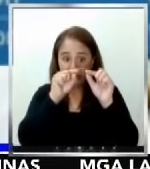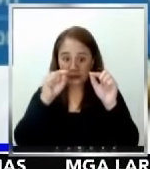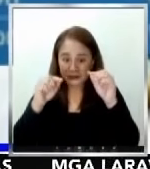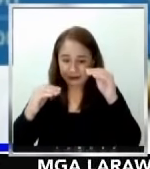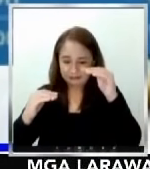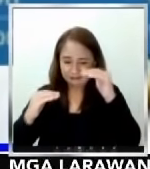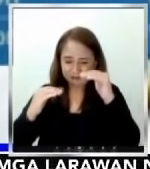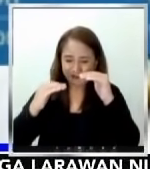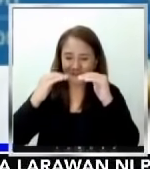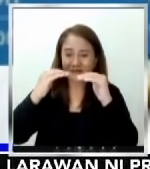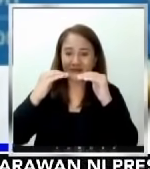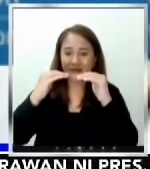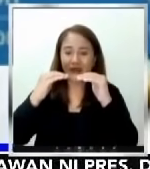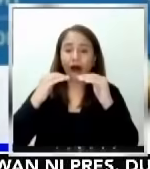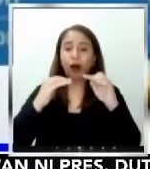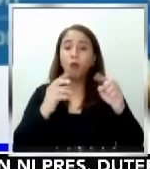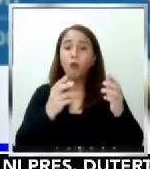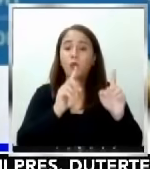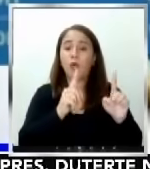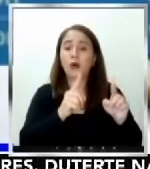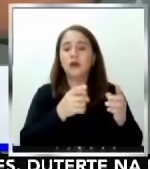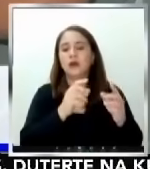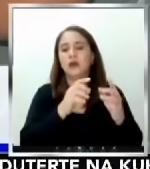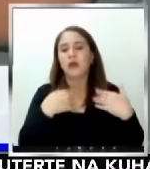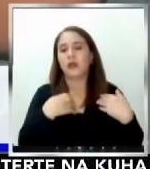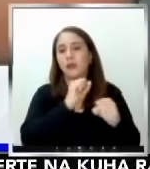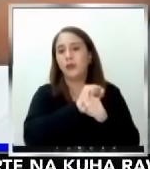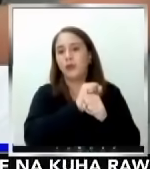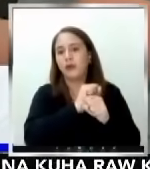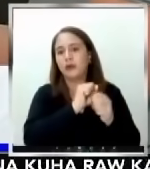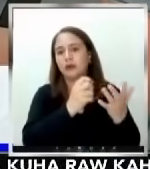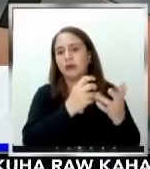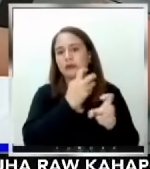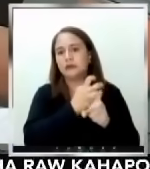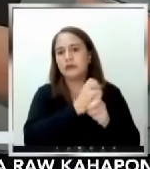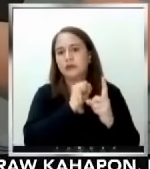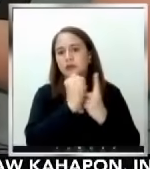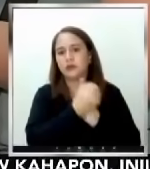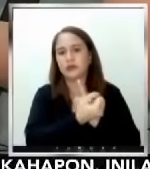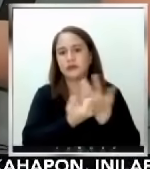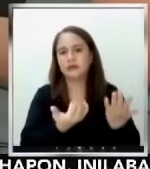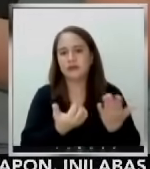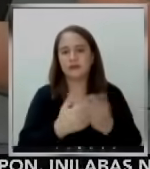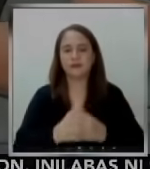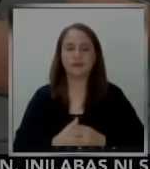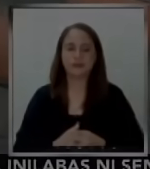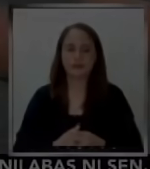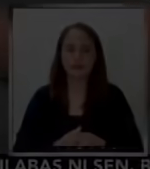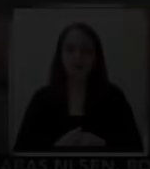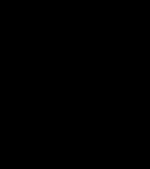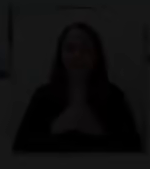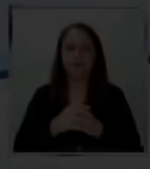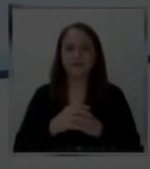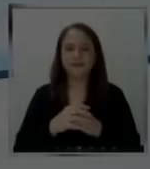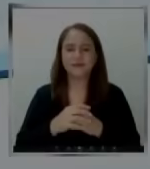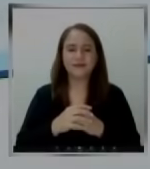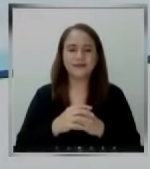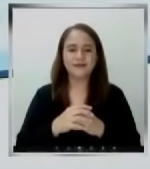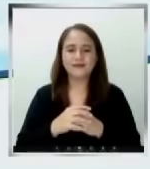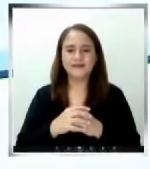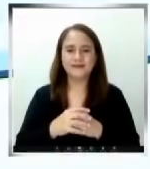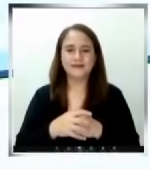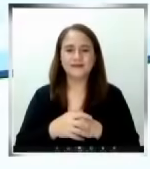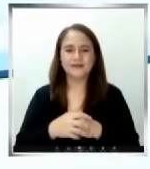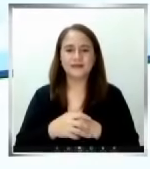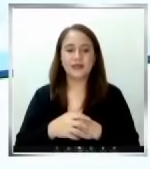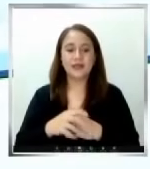healthcare worker in a very difficult situation. Rafi Tima nakatutok, 24 oras. Sa ikalawang